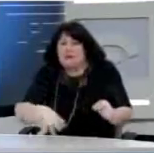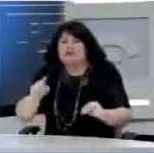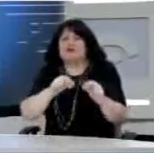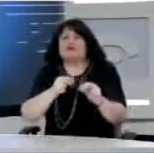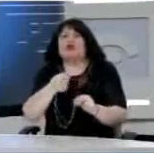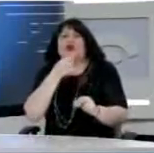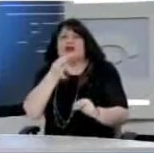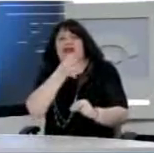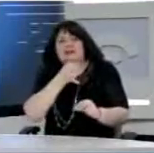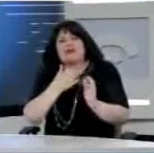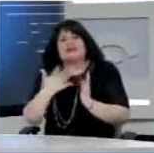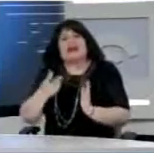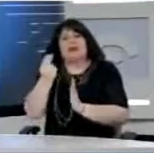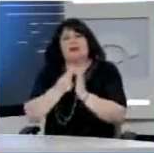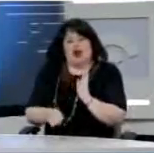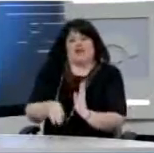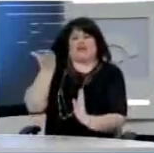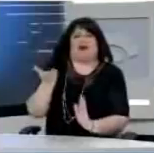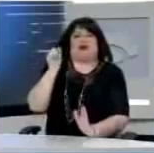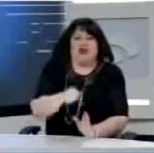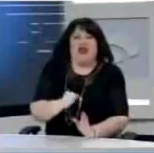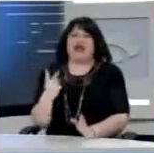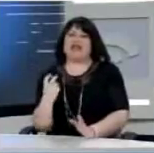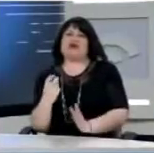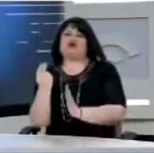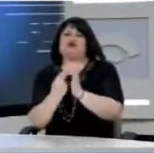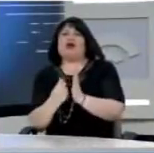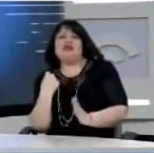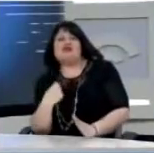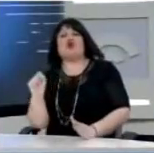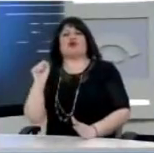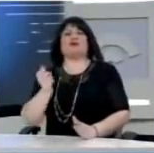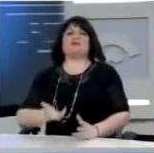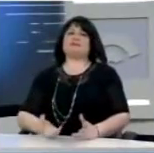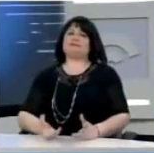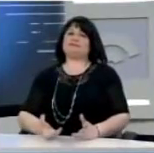λέγανε 15 μονάδες μπροστά το ναι και βγήκε 20 μονάδες το όχι?